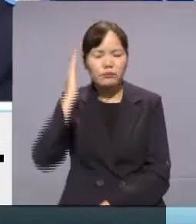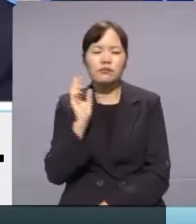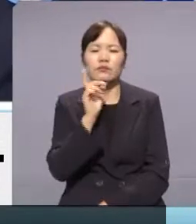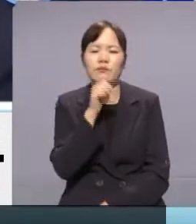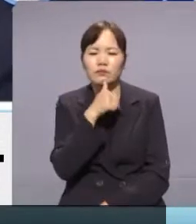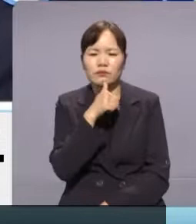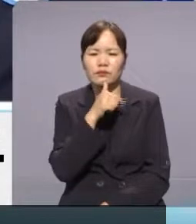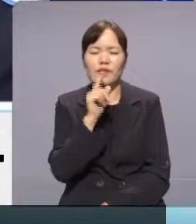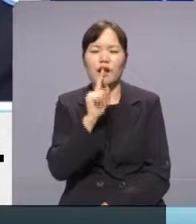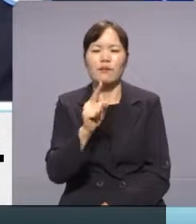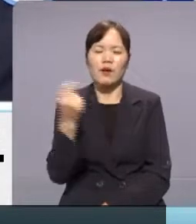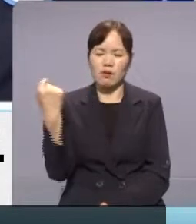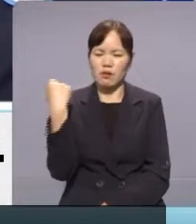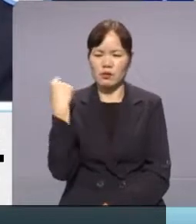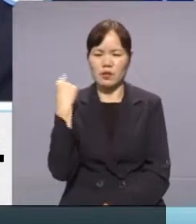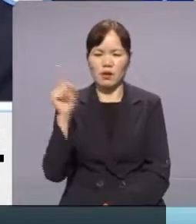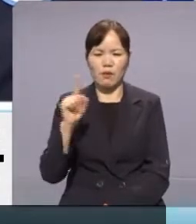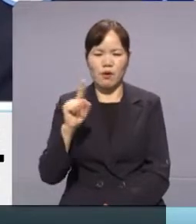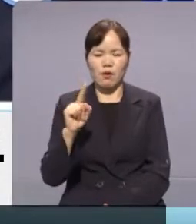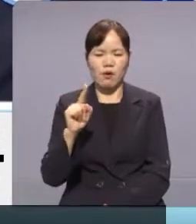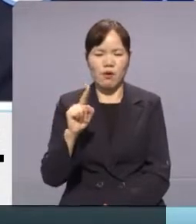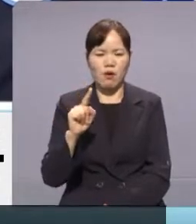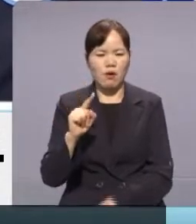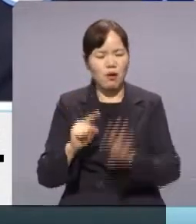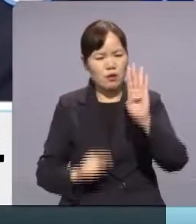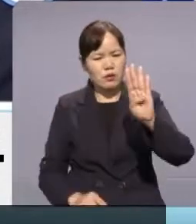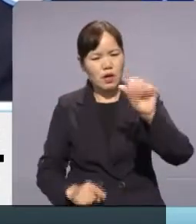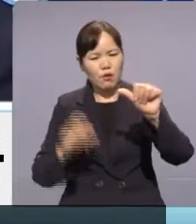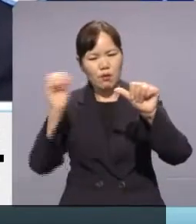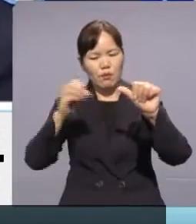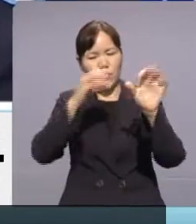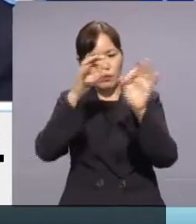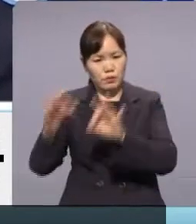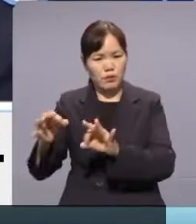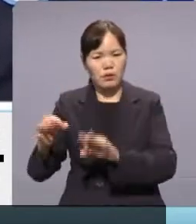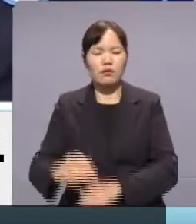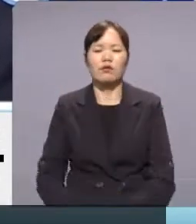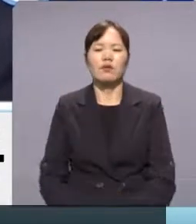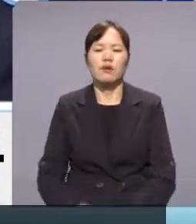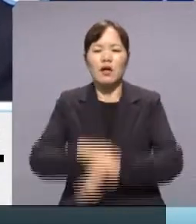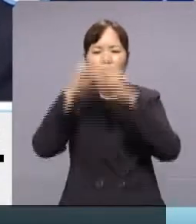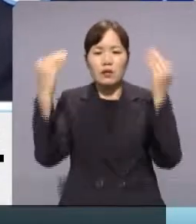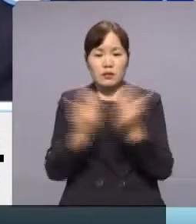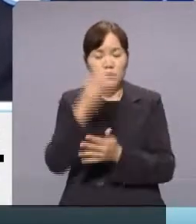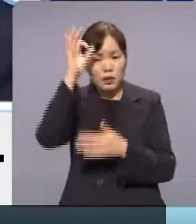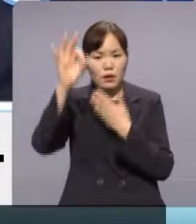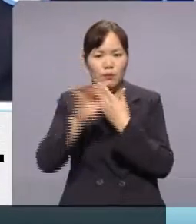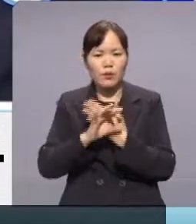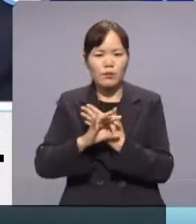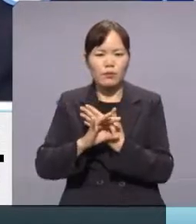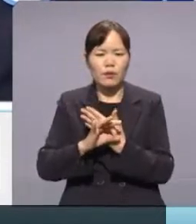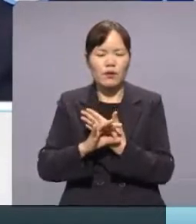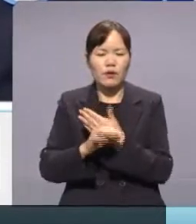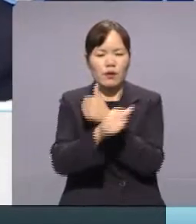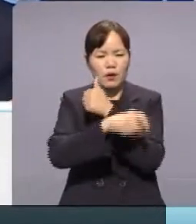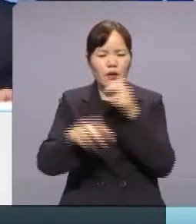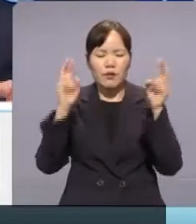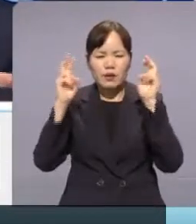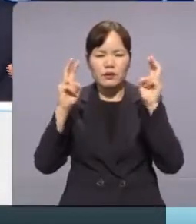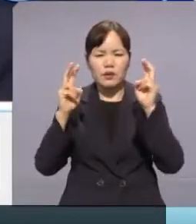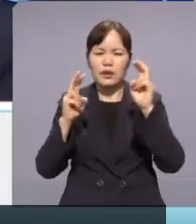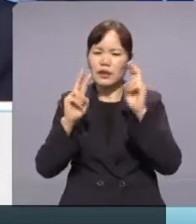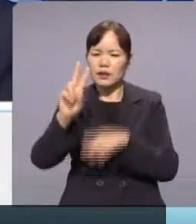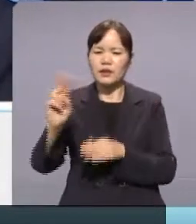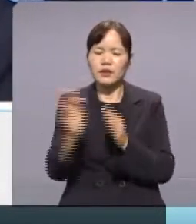얘기했죠. 뭐 어제 같은 경우에는 한 4에서 한 5% 정도 빠졌고 시총 전체적으로 놓고 보면 카카오 계열사 전체적으로 놓고 한 2조 원 정도가